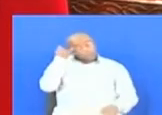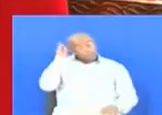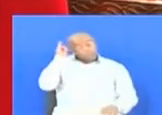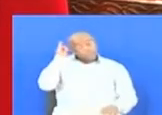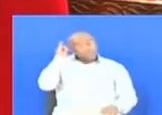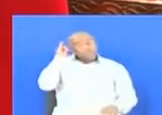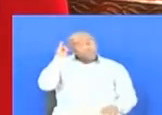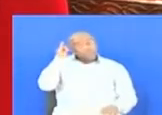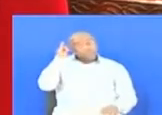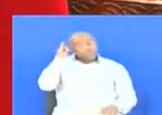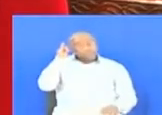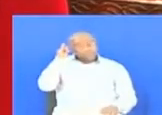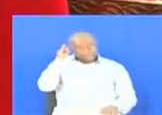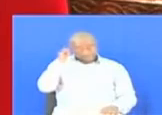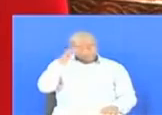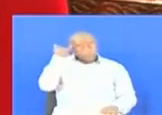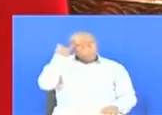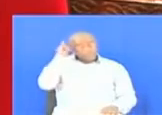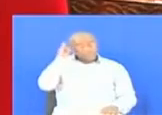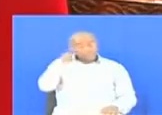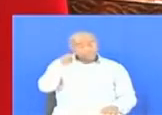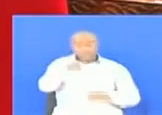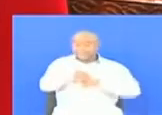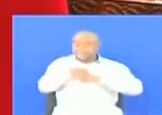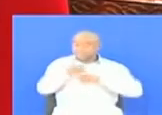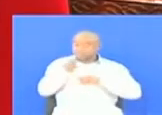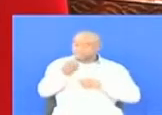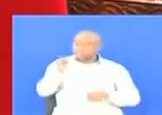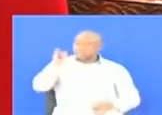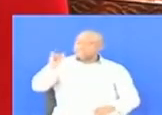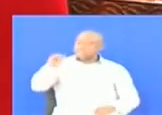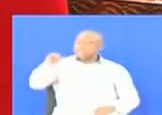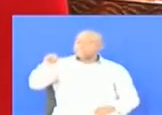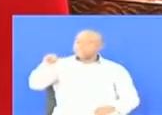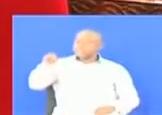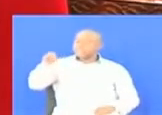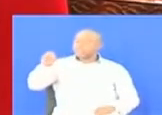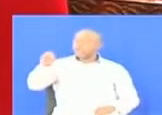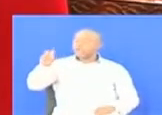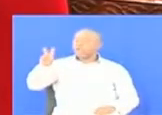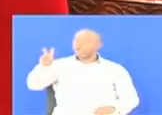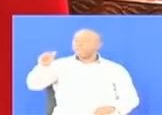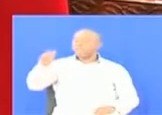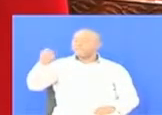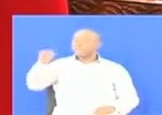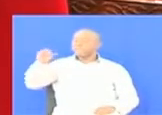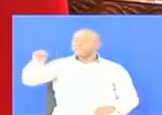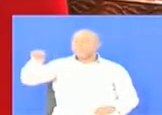mbunifu, kubuni. Na katika sifa ya innovation,